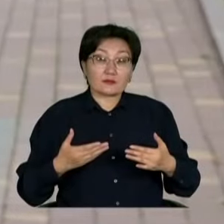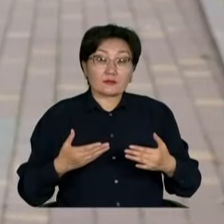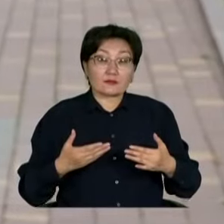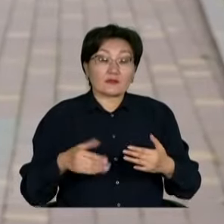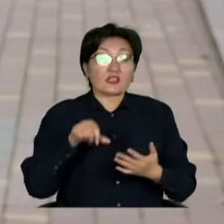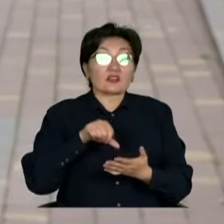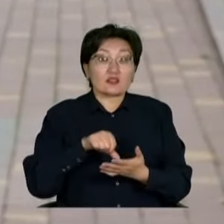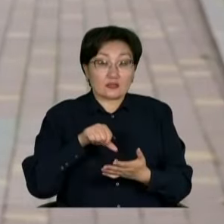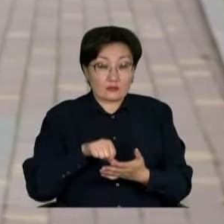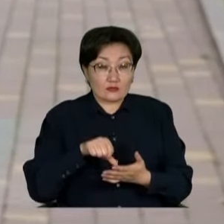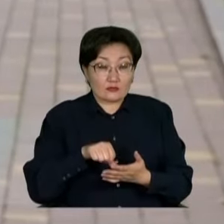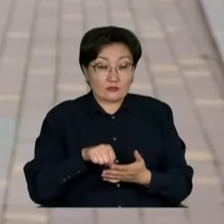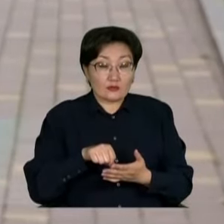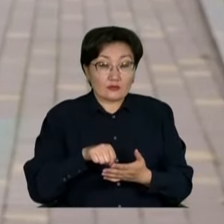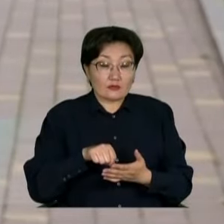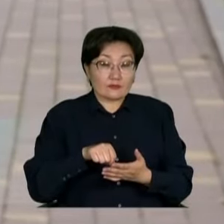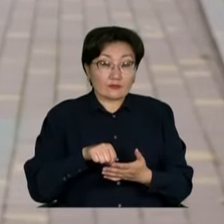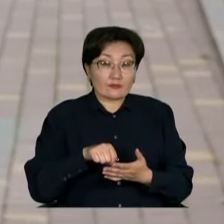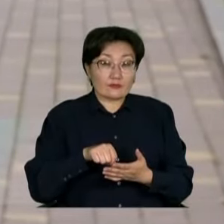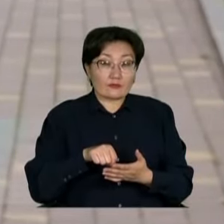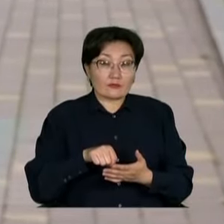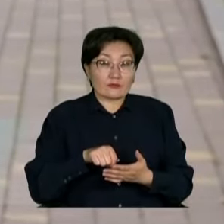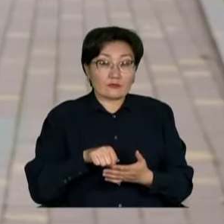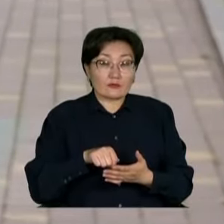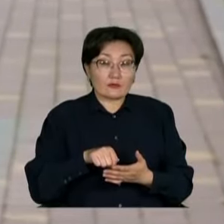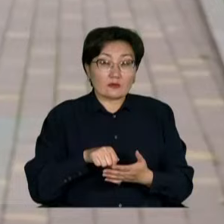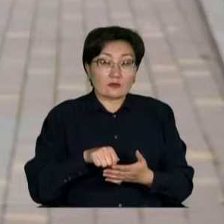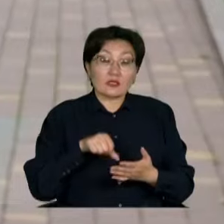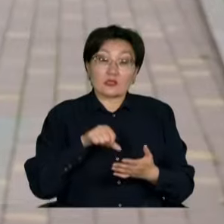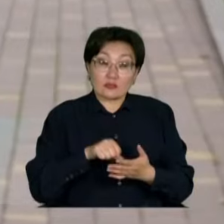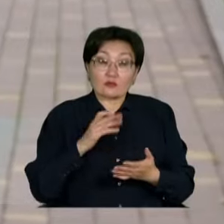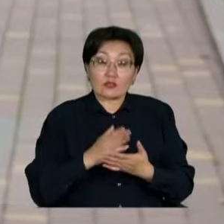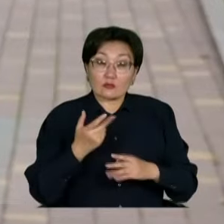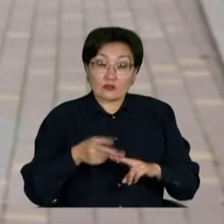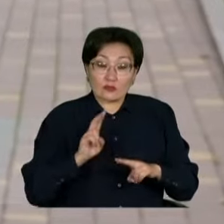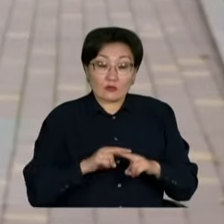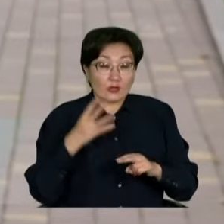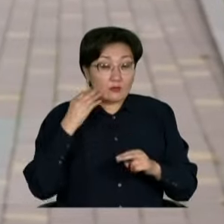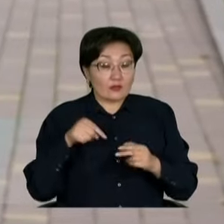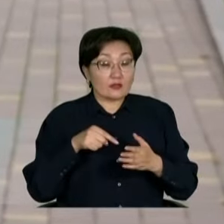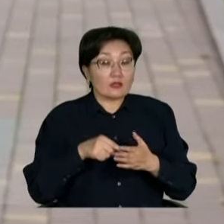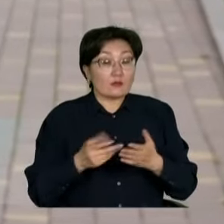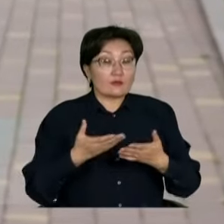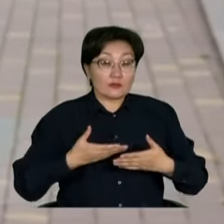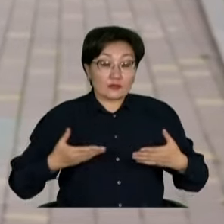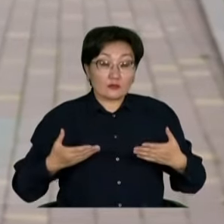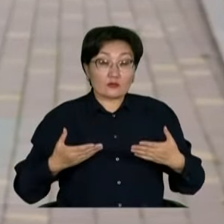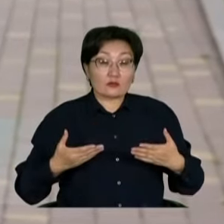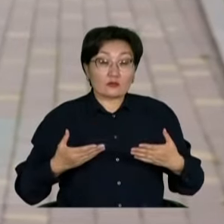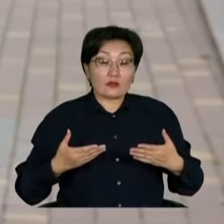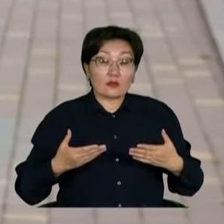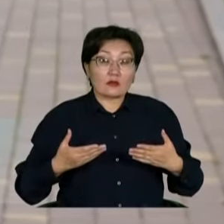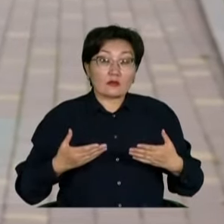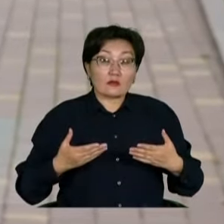біздің қатыспамыз енді сөкет болып көрінеді. Бұл Алматы біздің өзіміздің мынау